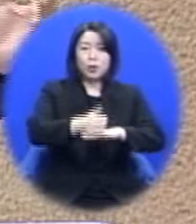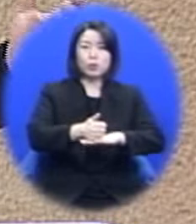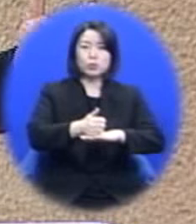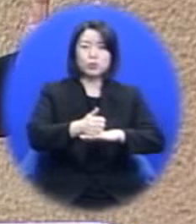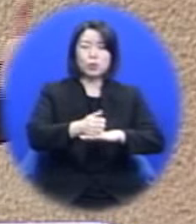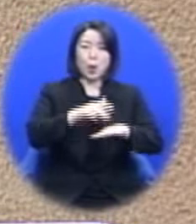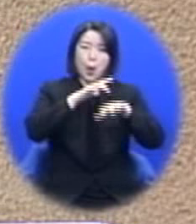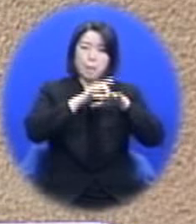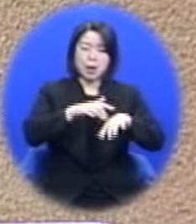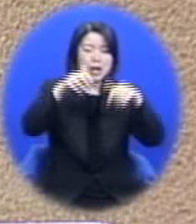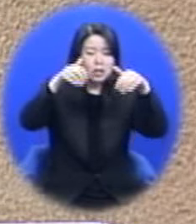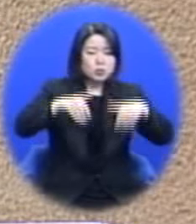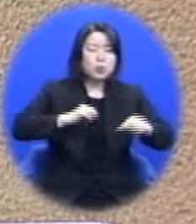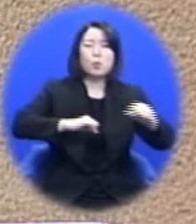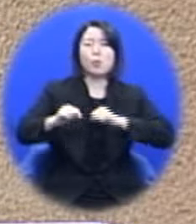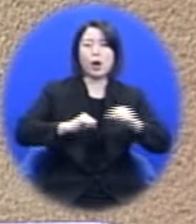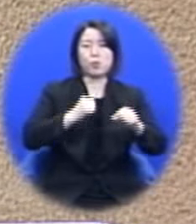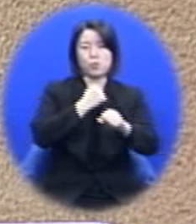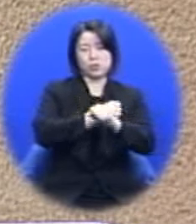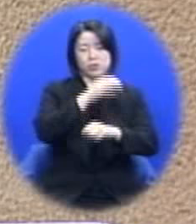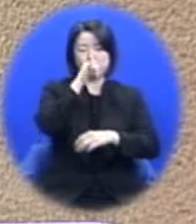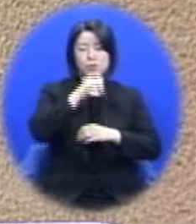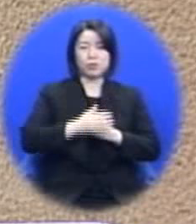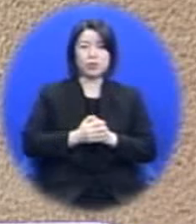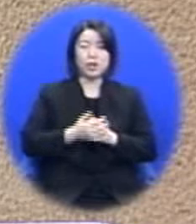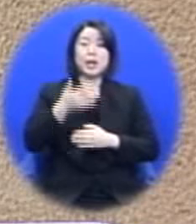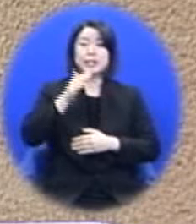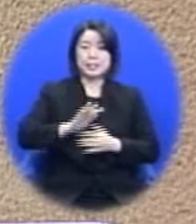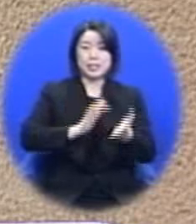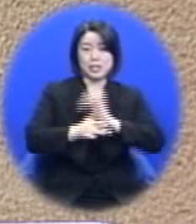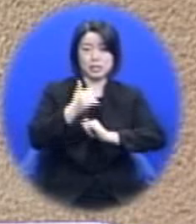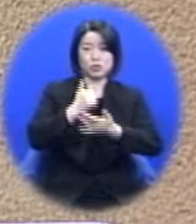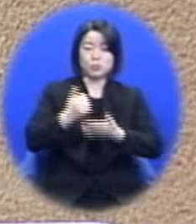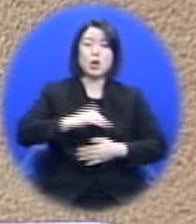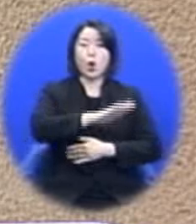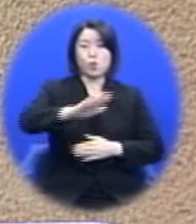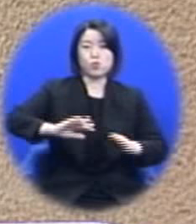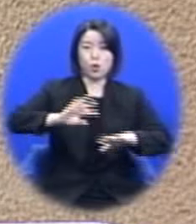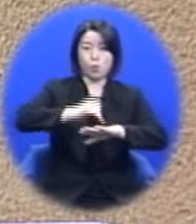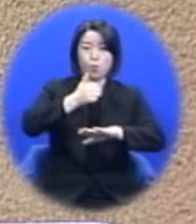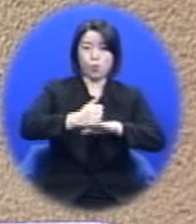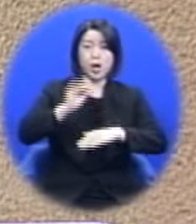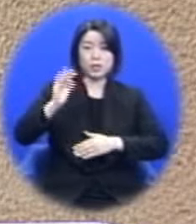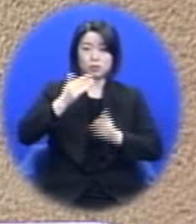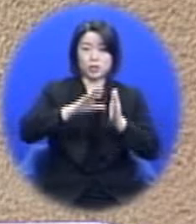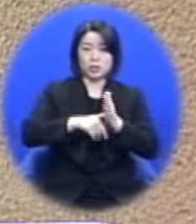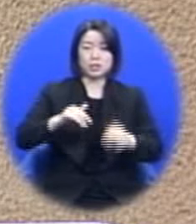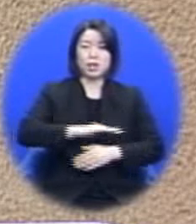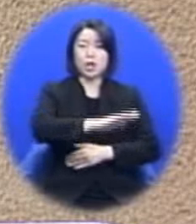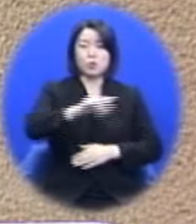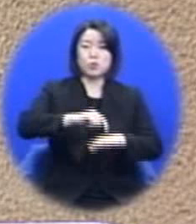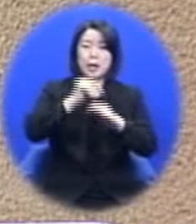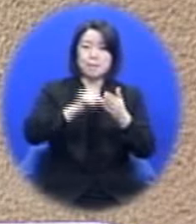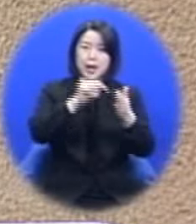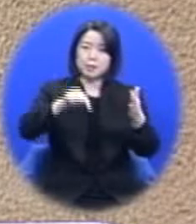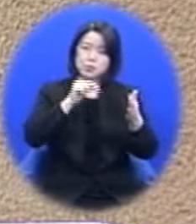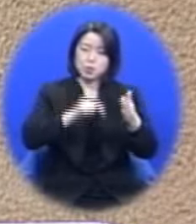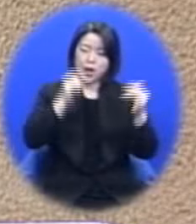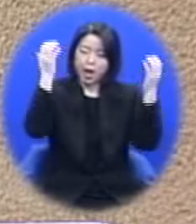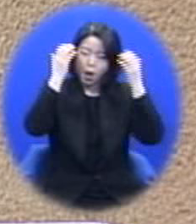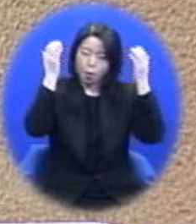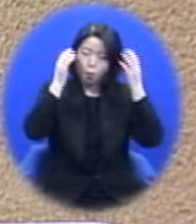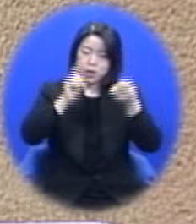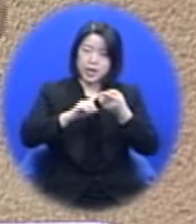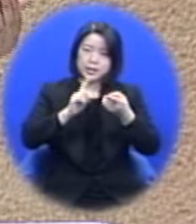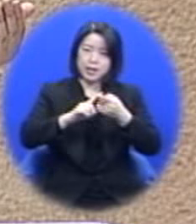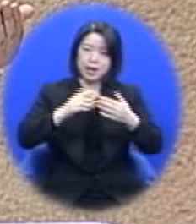결국 마귀의 종노릇 하고 마는 거예요. 그런데 예수님은 우리의 왕 되실 때 우리 마음속에 고난에 대한